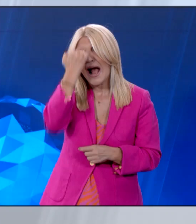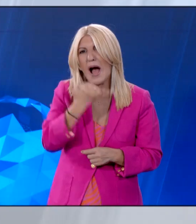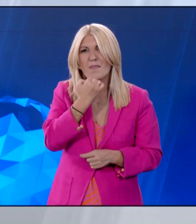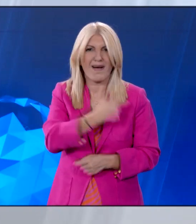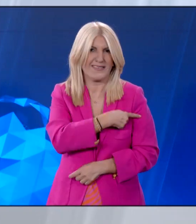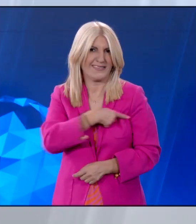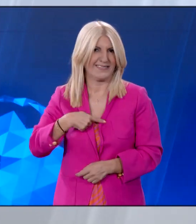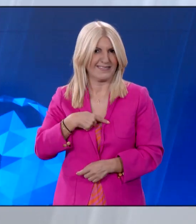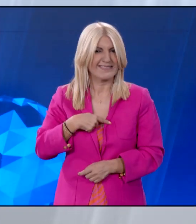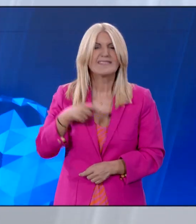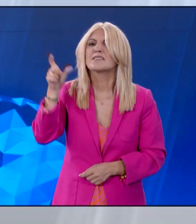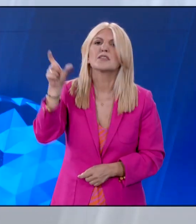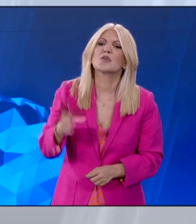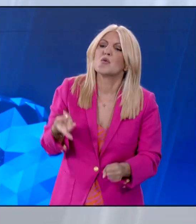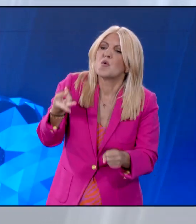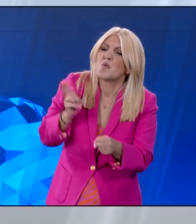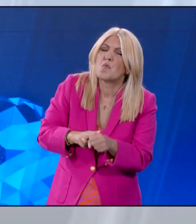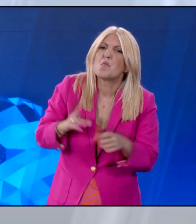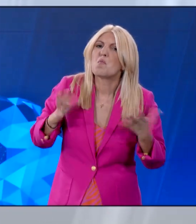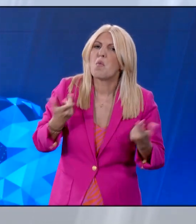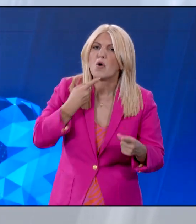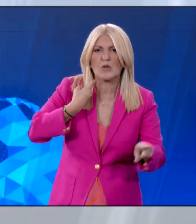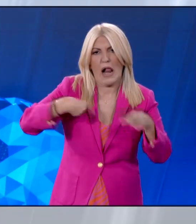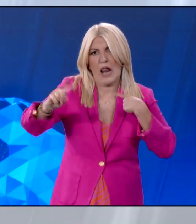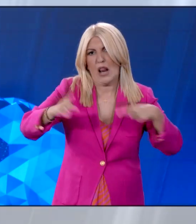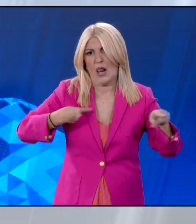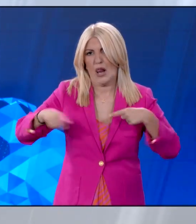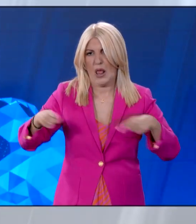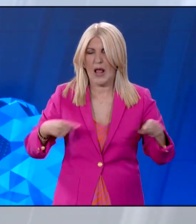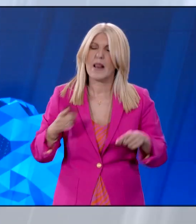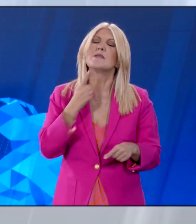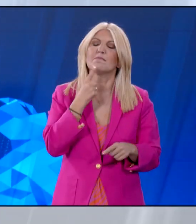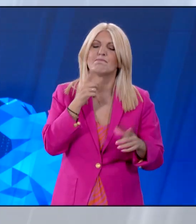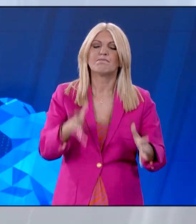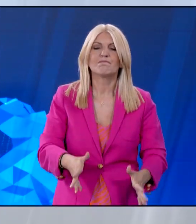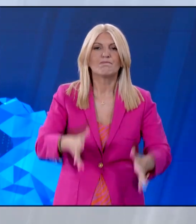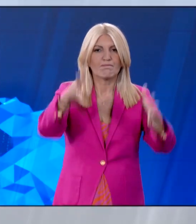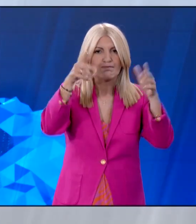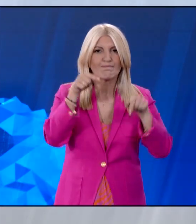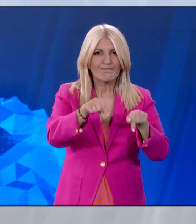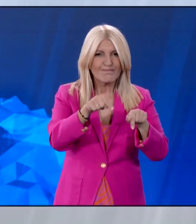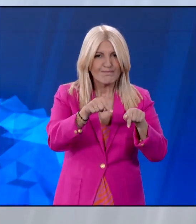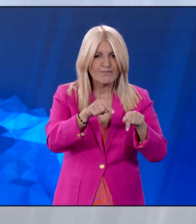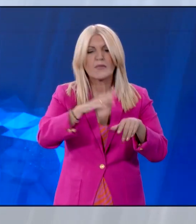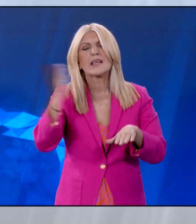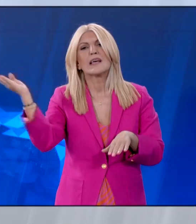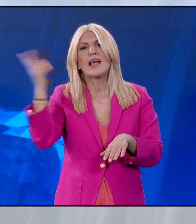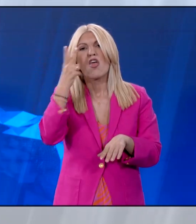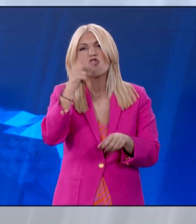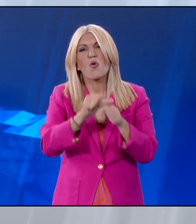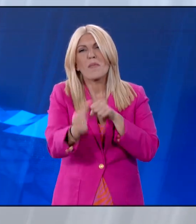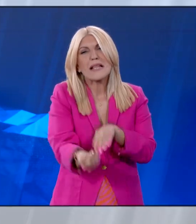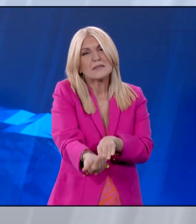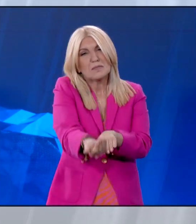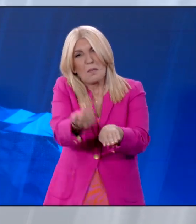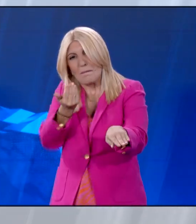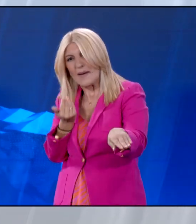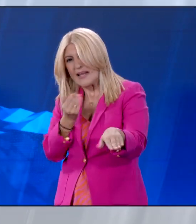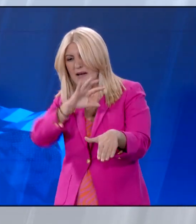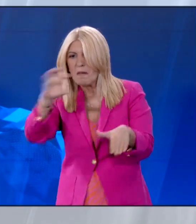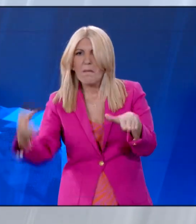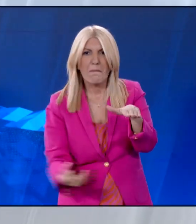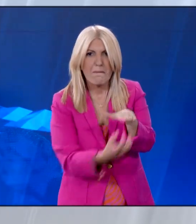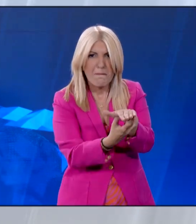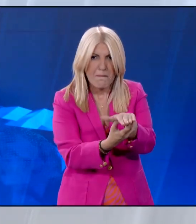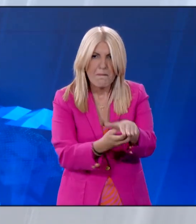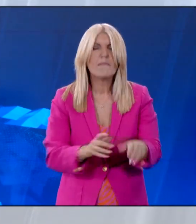Χαμάς σκοτώθηκε από εκρηκτικό μηχανισμό, ο οποίος είχε τοποθετηθεί στο κτίριο δύο μήνες νωρίτερα και ενεργοποιήθηκε από απόσταση. Εν τω